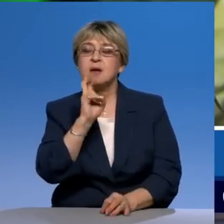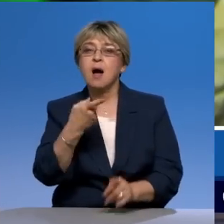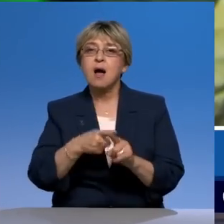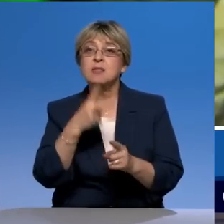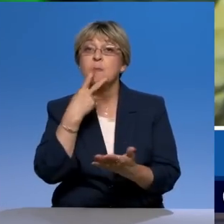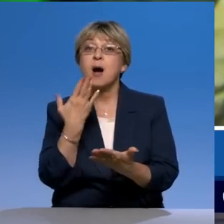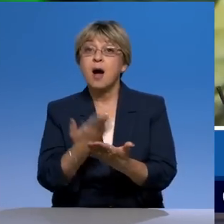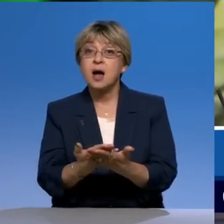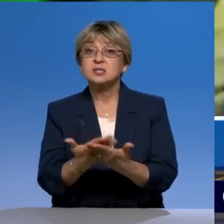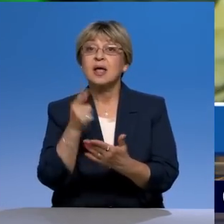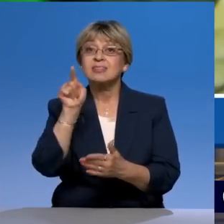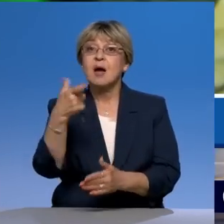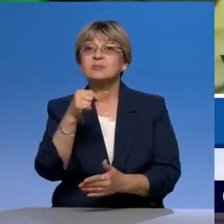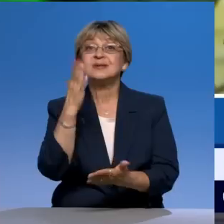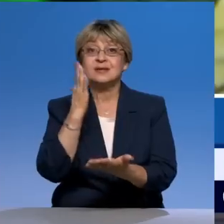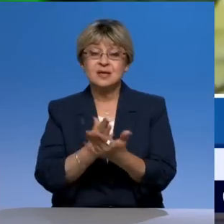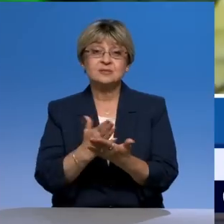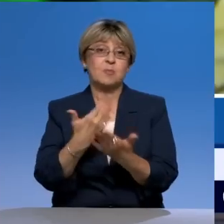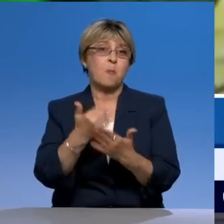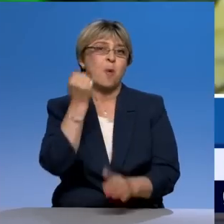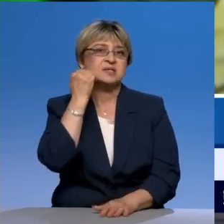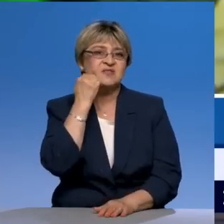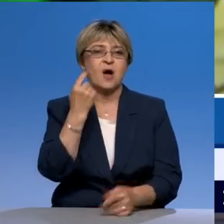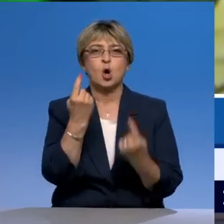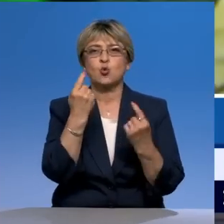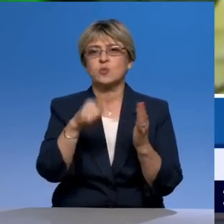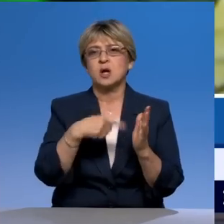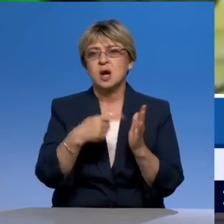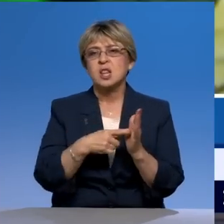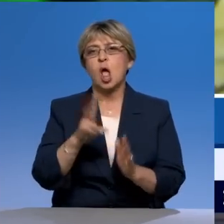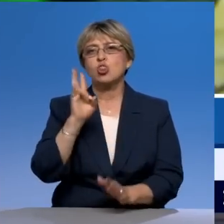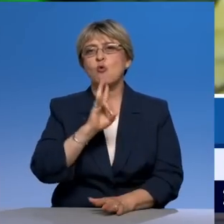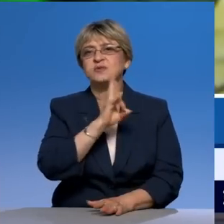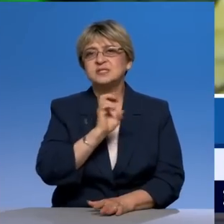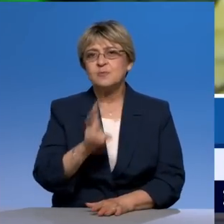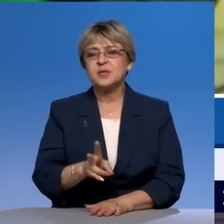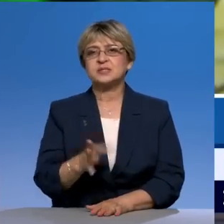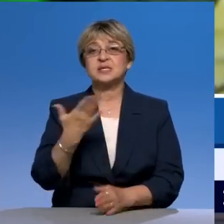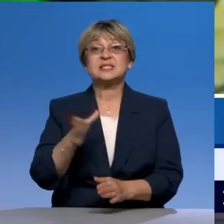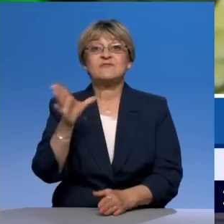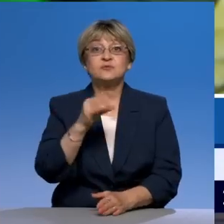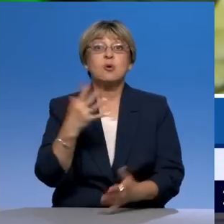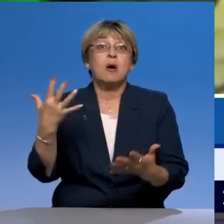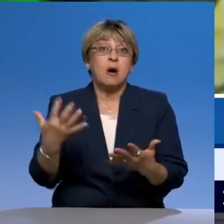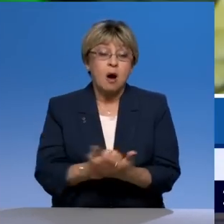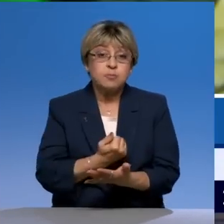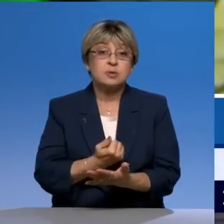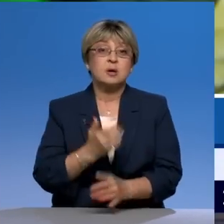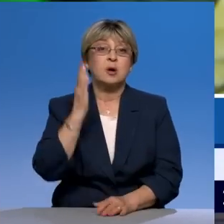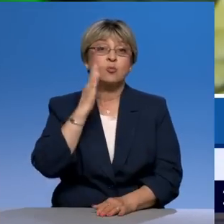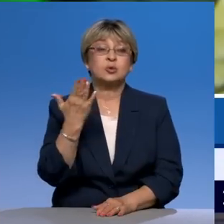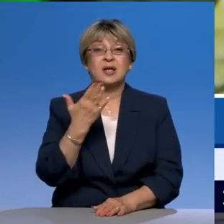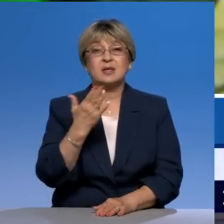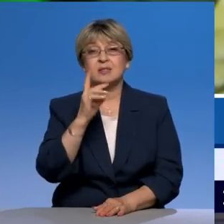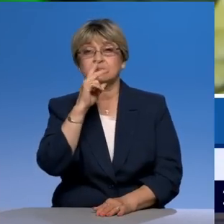где это уже есть... Та же Москва, те же крупные города, Новосибирск. Если все сложится, какие-то будут